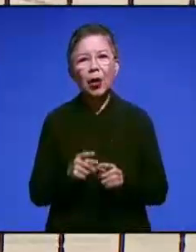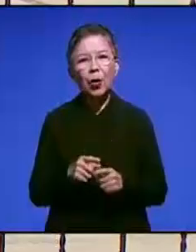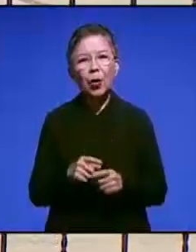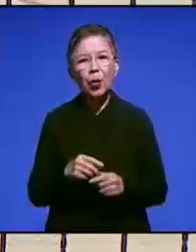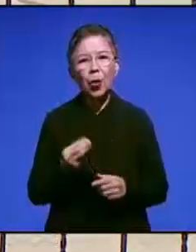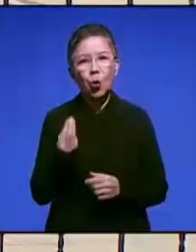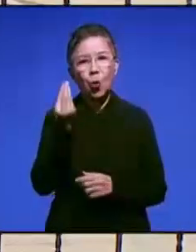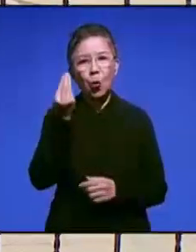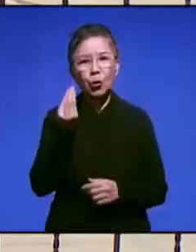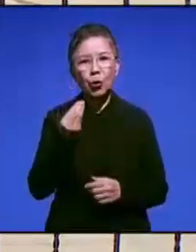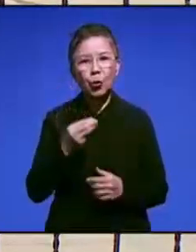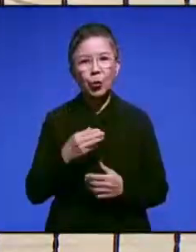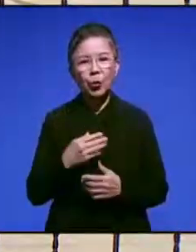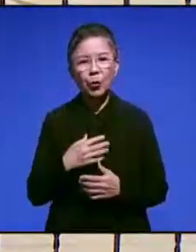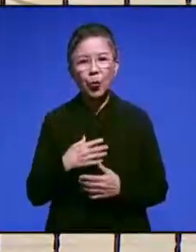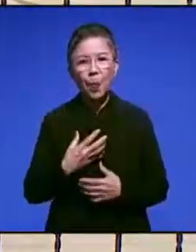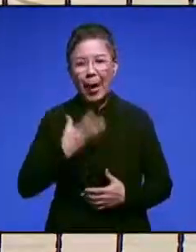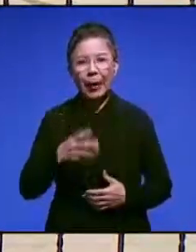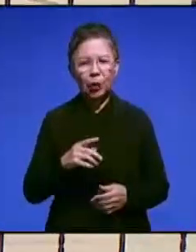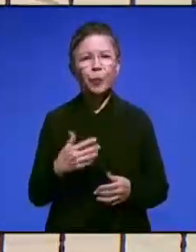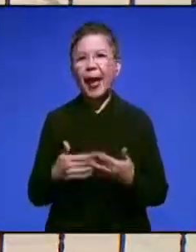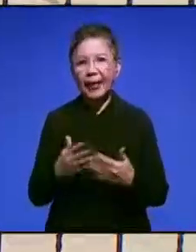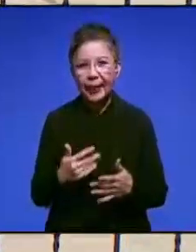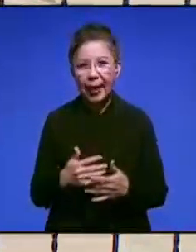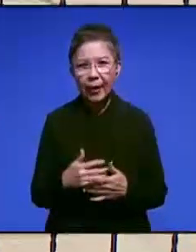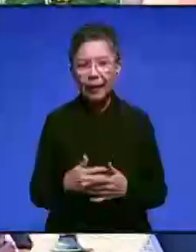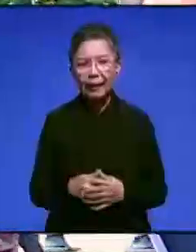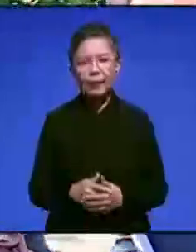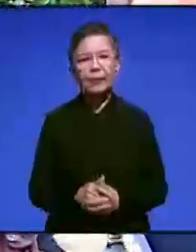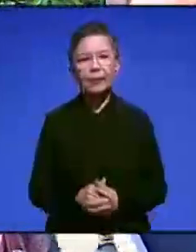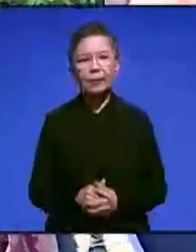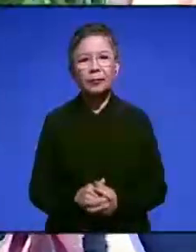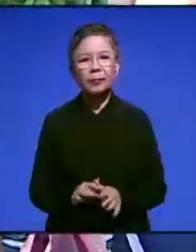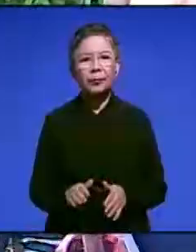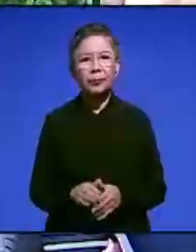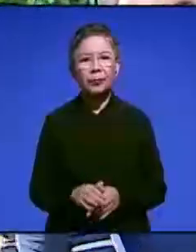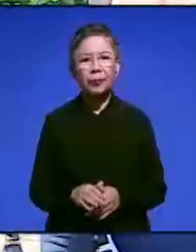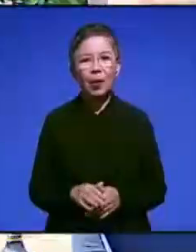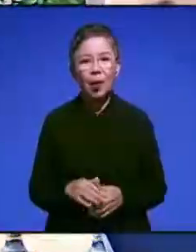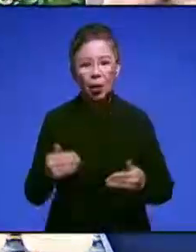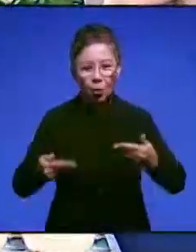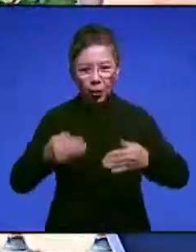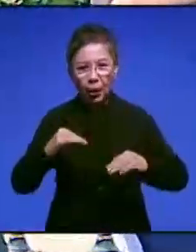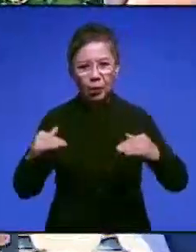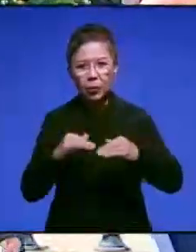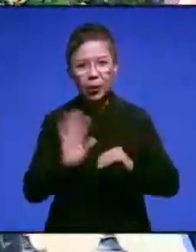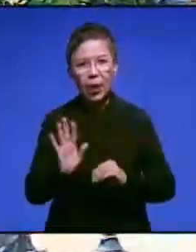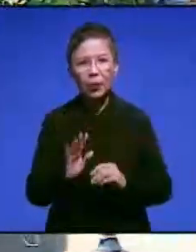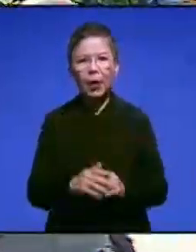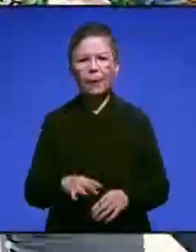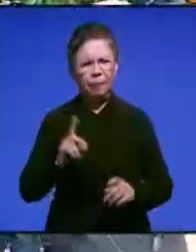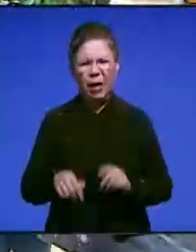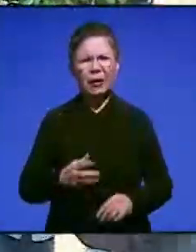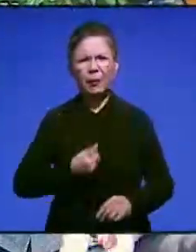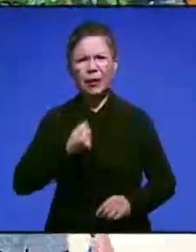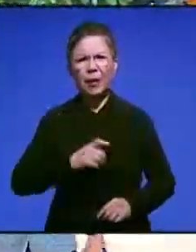marah sama bawahan hal yang wajar ya, berarti kan ada satu hal ketidakpuasan. Jadi kalau tidak sesuai aturan atau bagaimana, ya Presiden harus